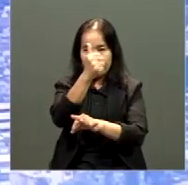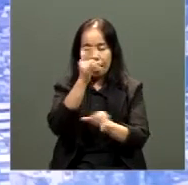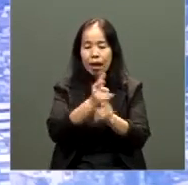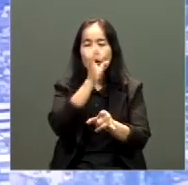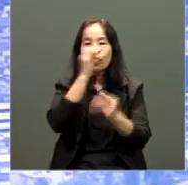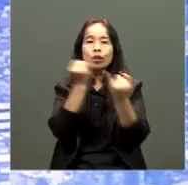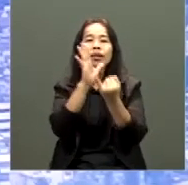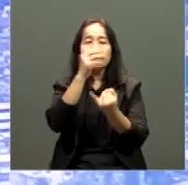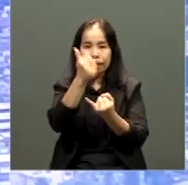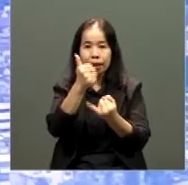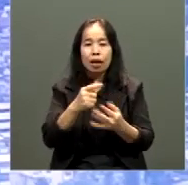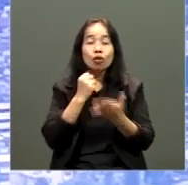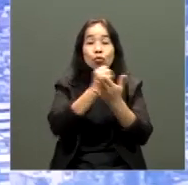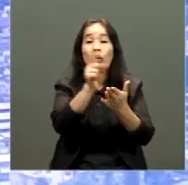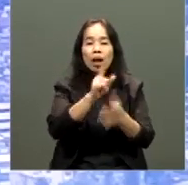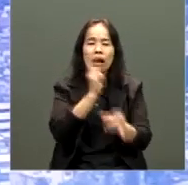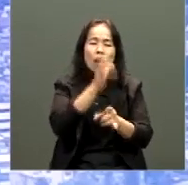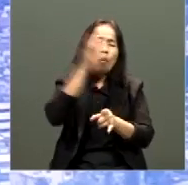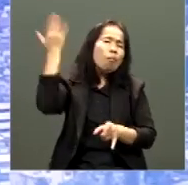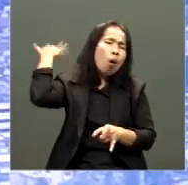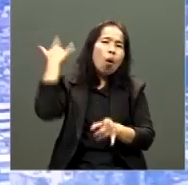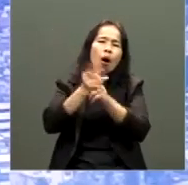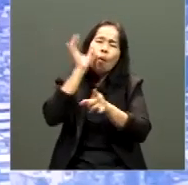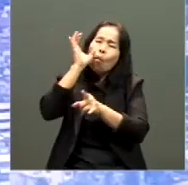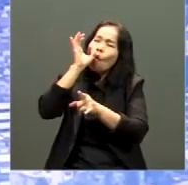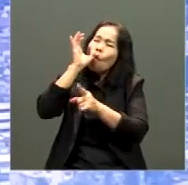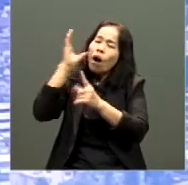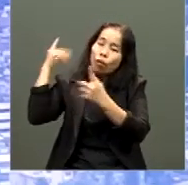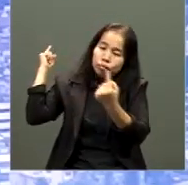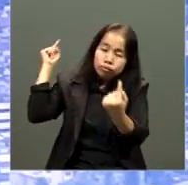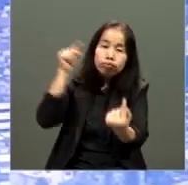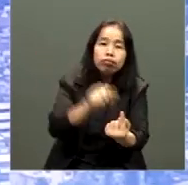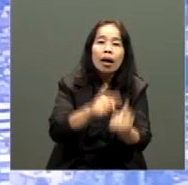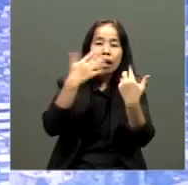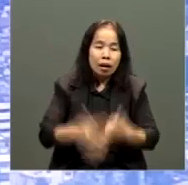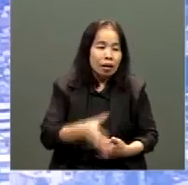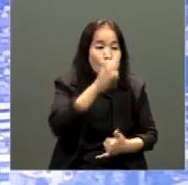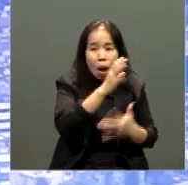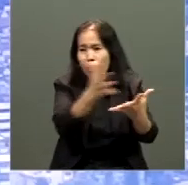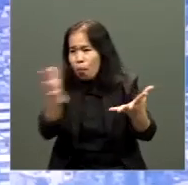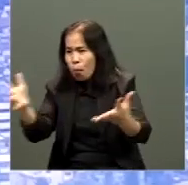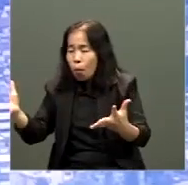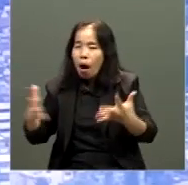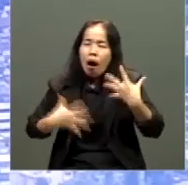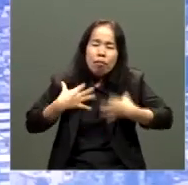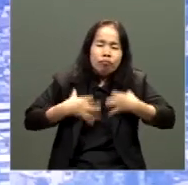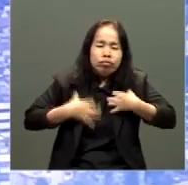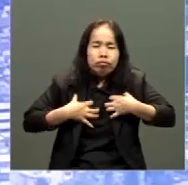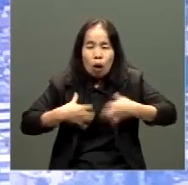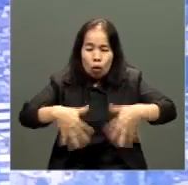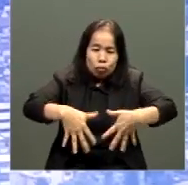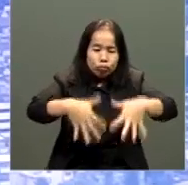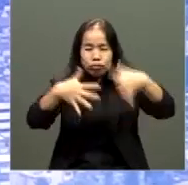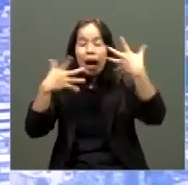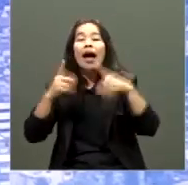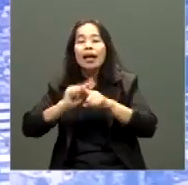ยกับคนที่ดื่มมากๆแล้วหยุดทันทีเพราะว่าหาสุราไม่ได้เพราะตอนนี้เราอยู่ในเรื่องของการประกาศการห้ามซื้อ